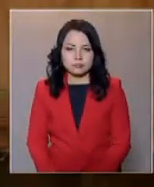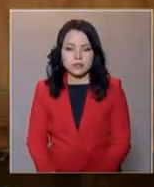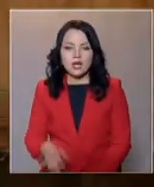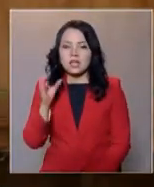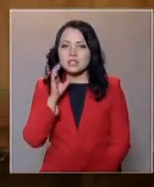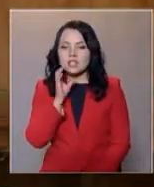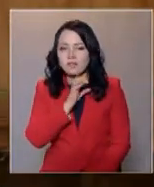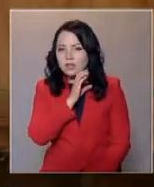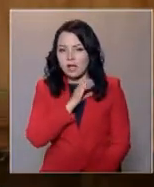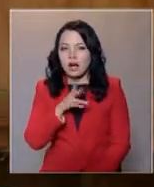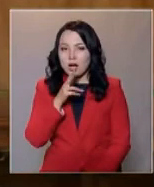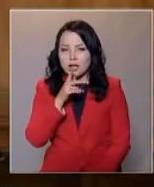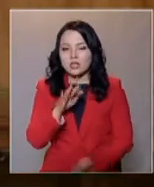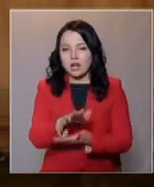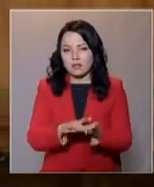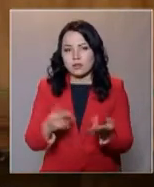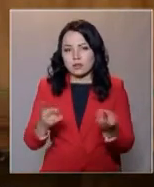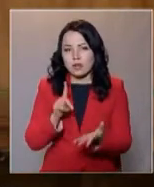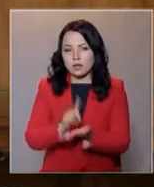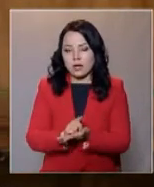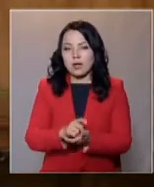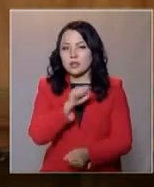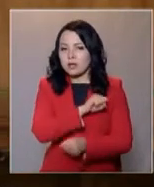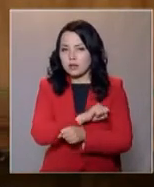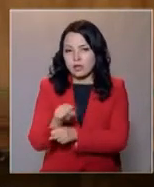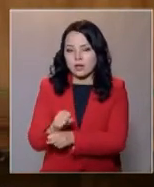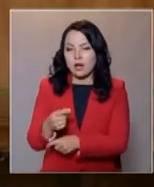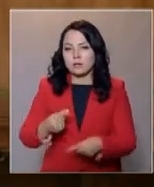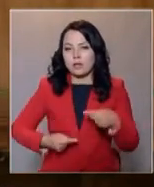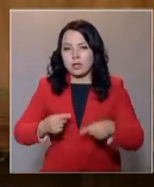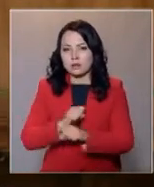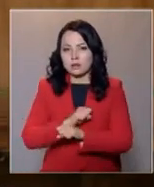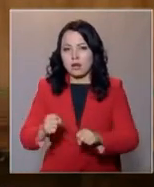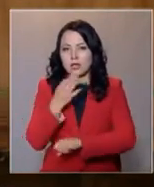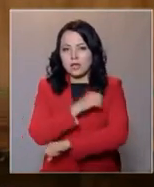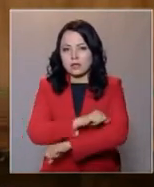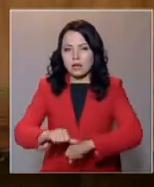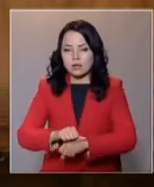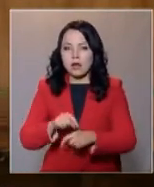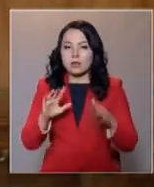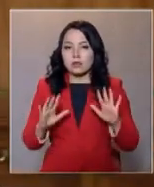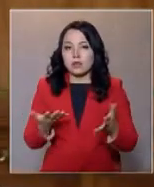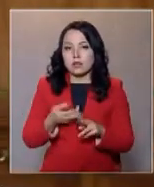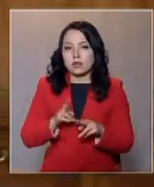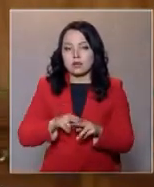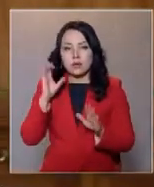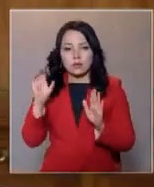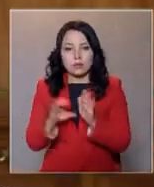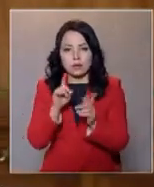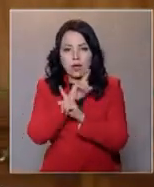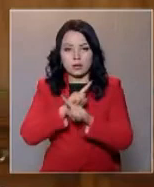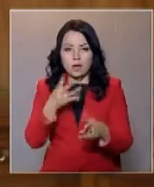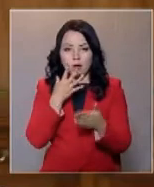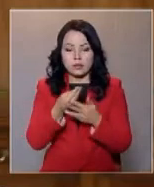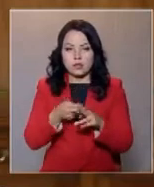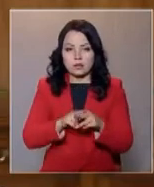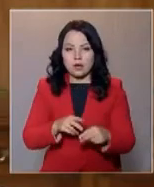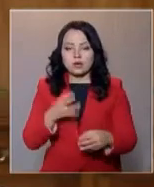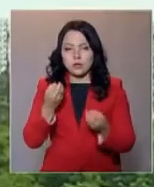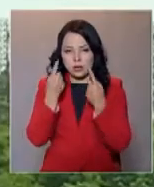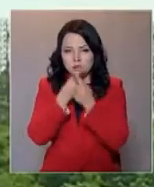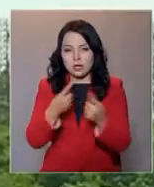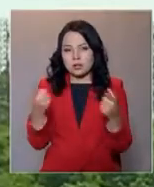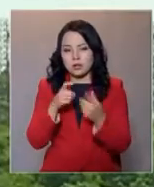Северная Корея должна принести извинения и предотвратить провокации на границе. В противном случае наше правительство не прекратит